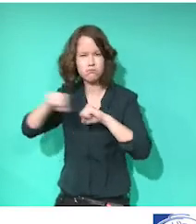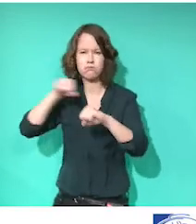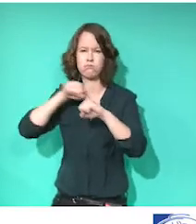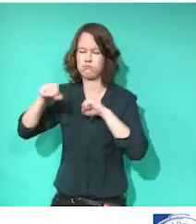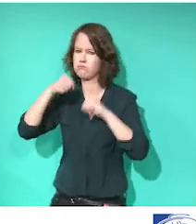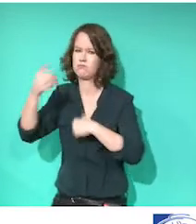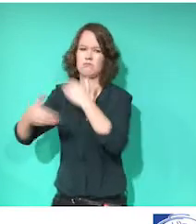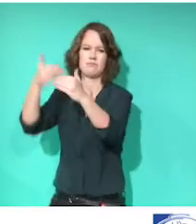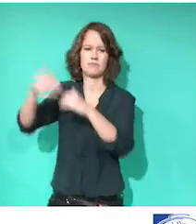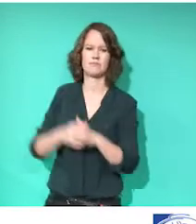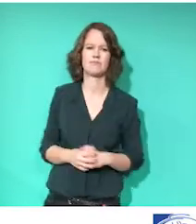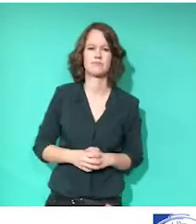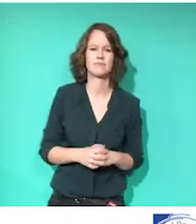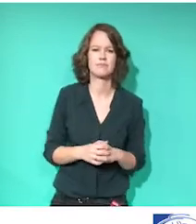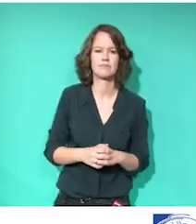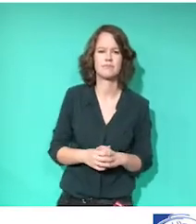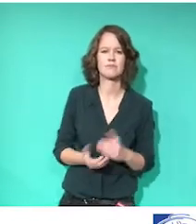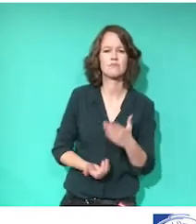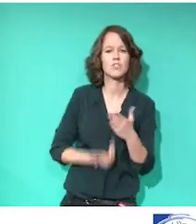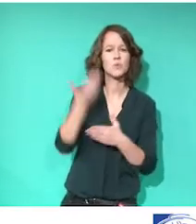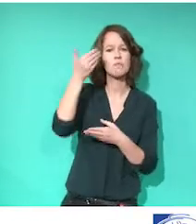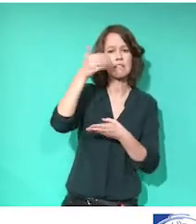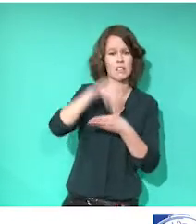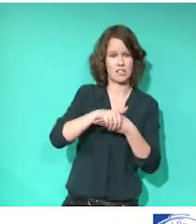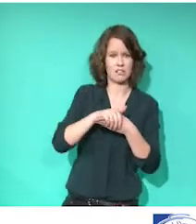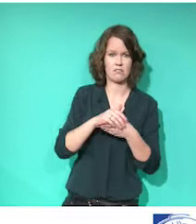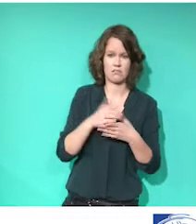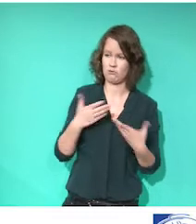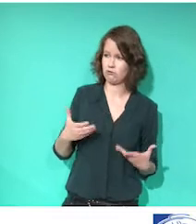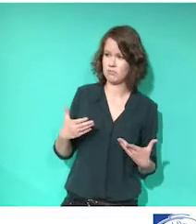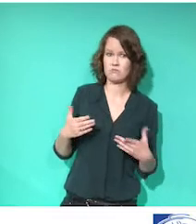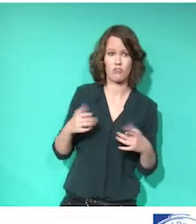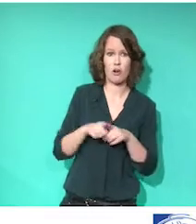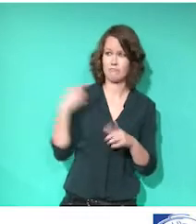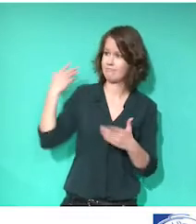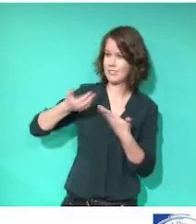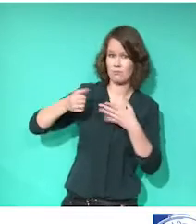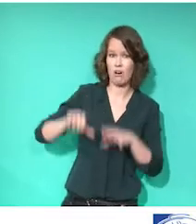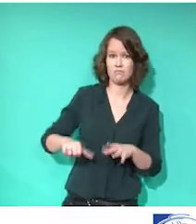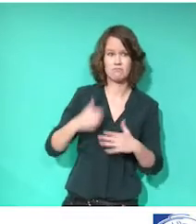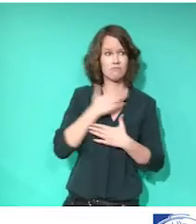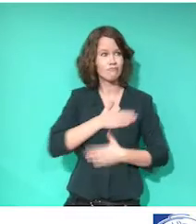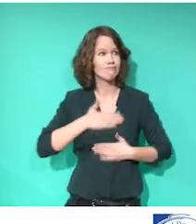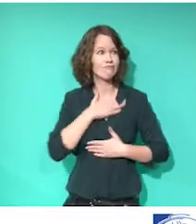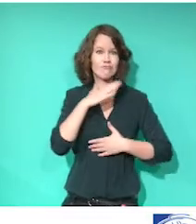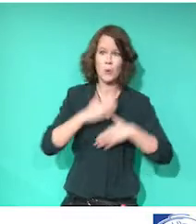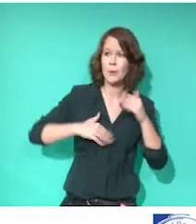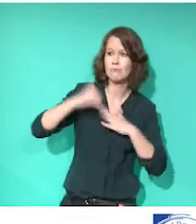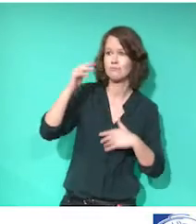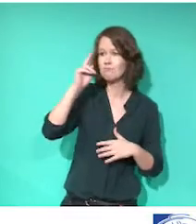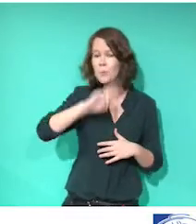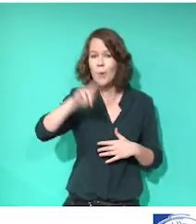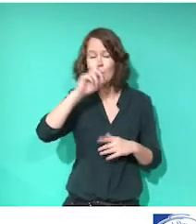avancées. Cette journée sera à l'image de ce qu'a été la mobilisation, joyeuse, colorée, pleine